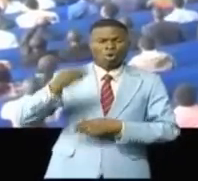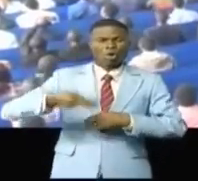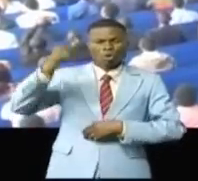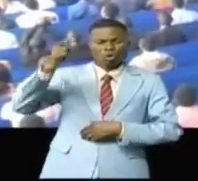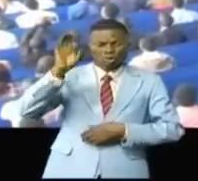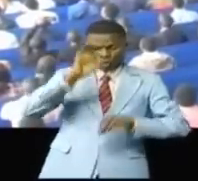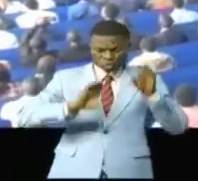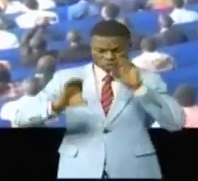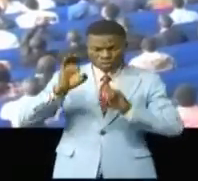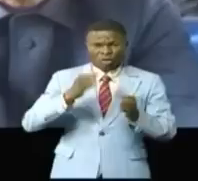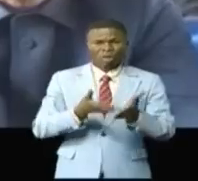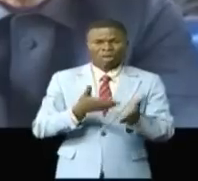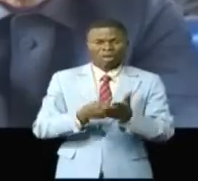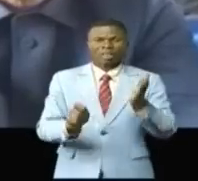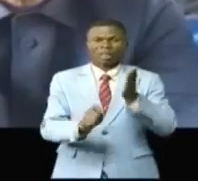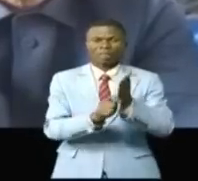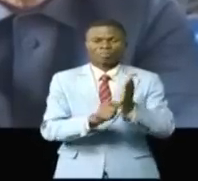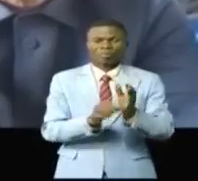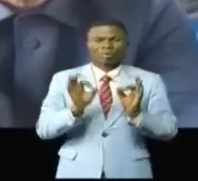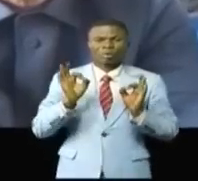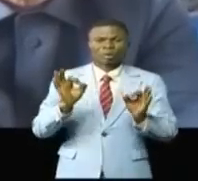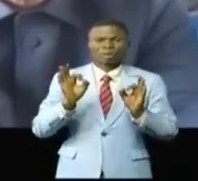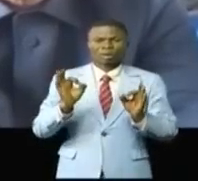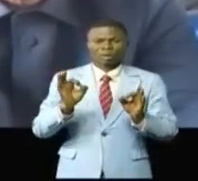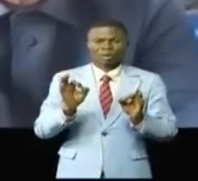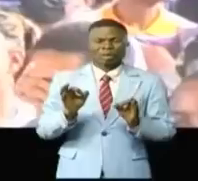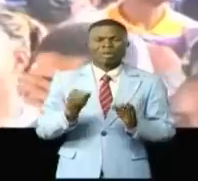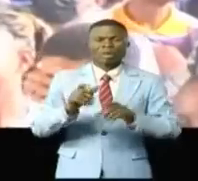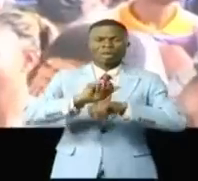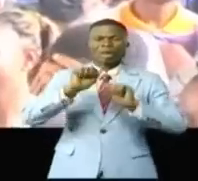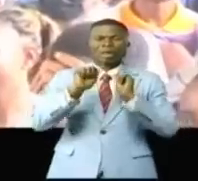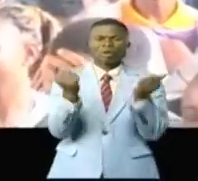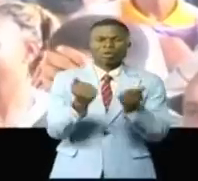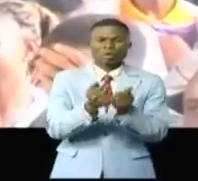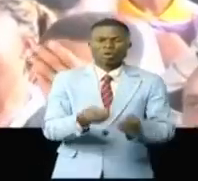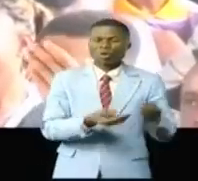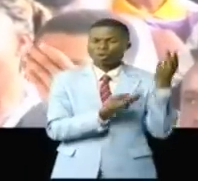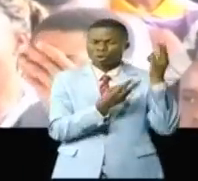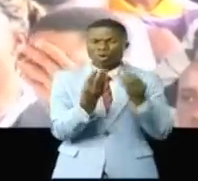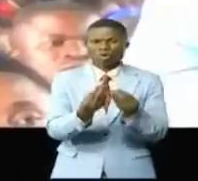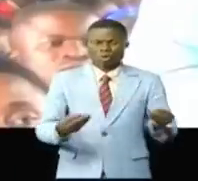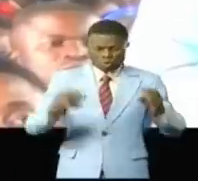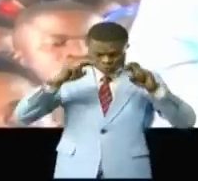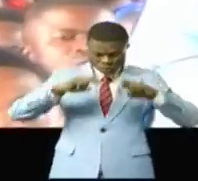la recherche scientifique et technologique et une agence de valorisation des résultats de la